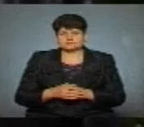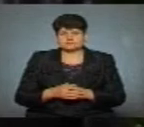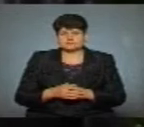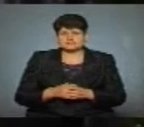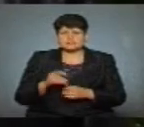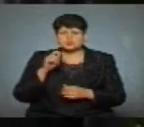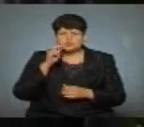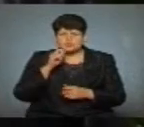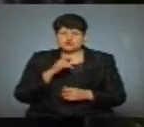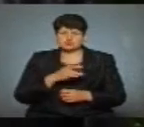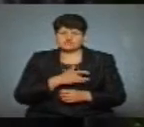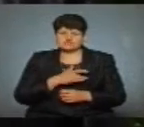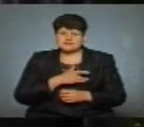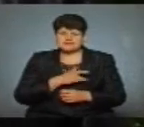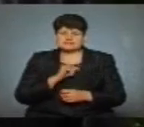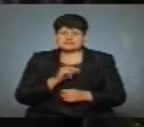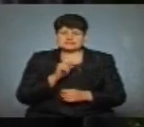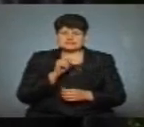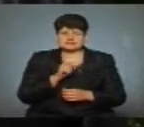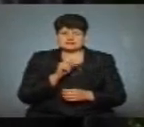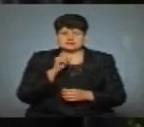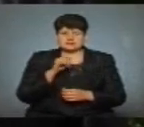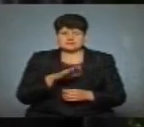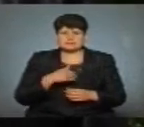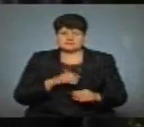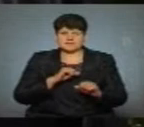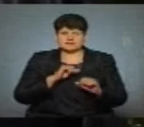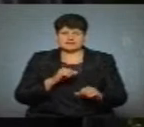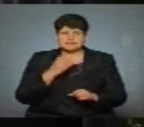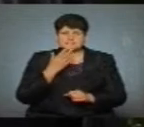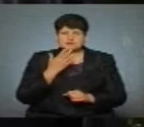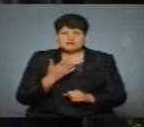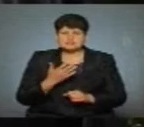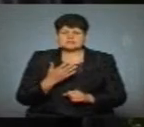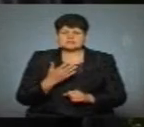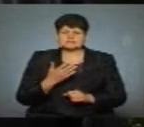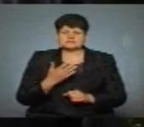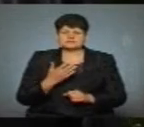З Україною в серці, тільки за нього. Так як ми патріоти, націоналісти, ми